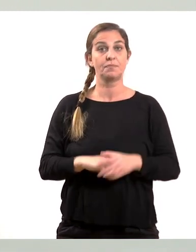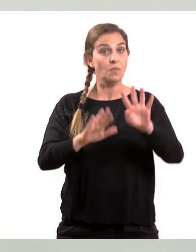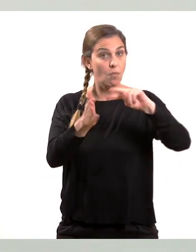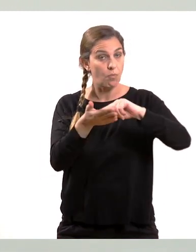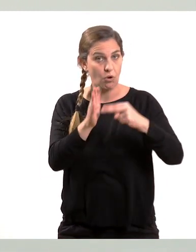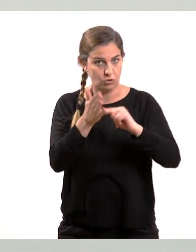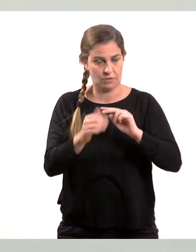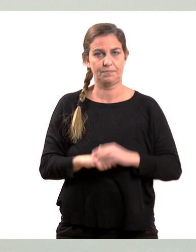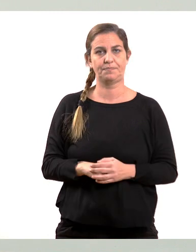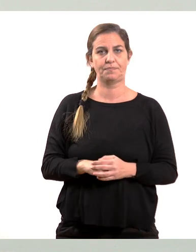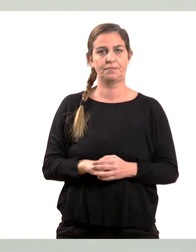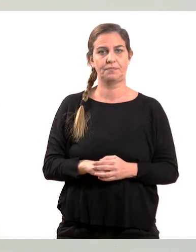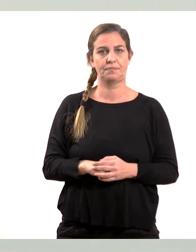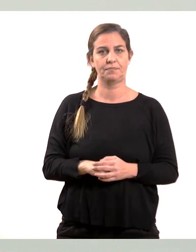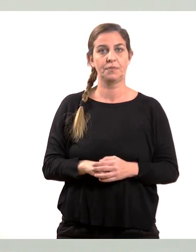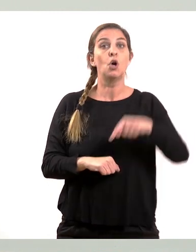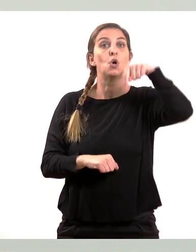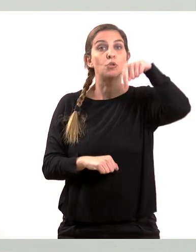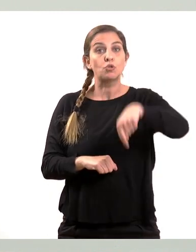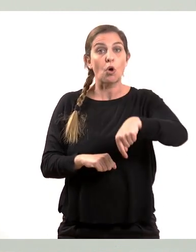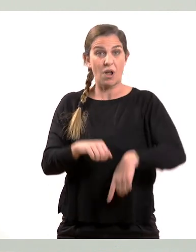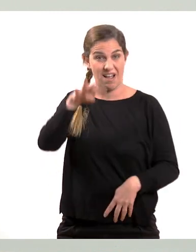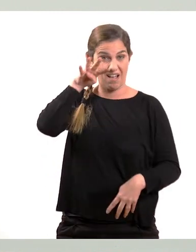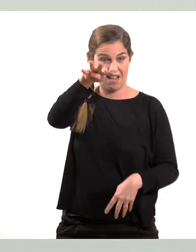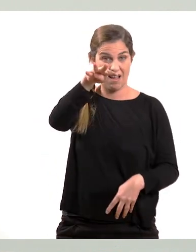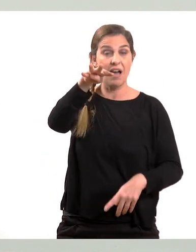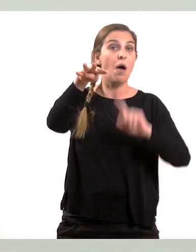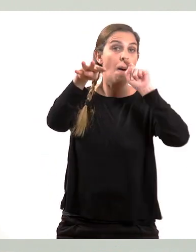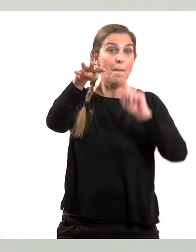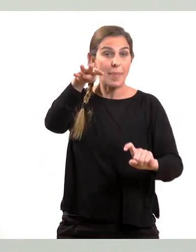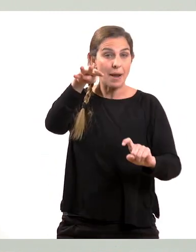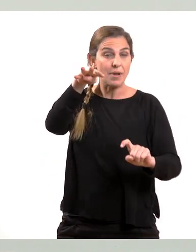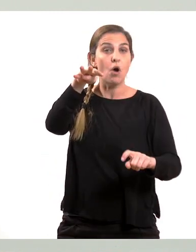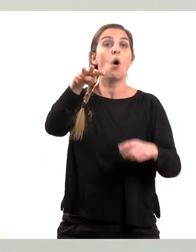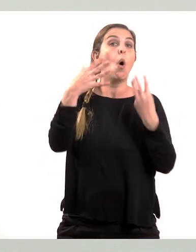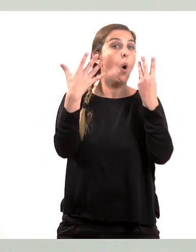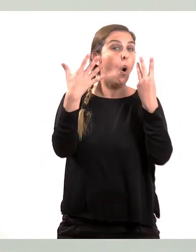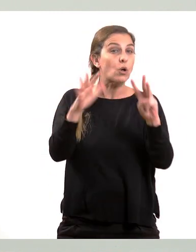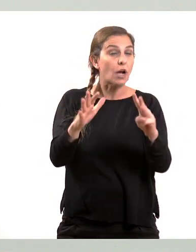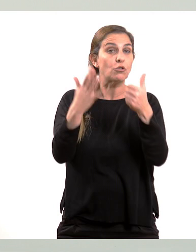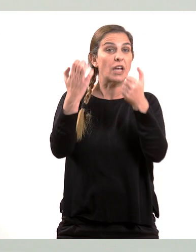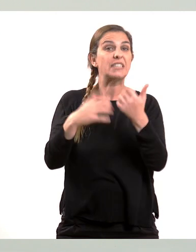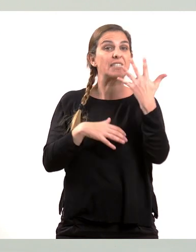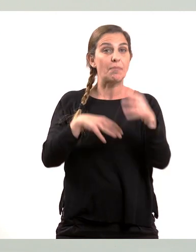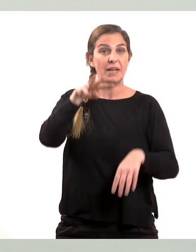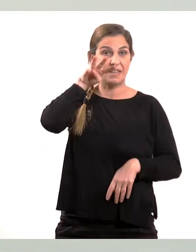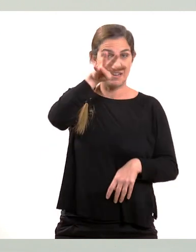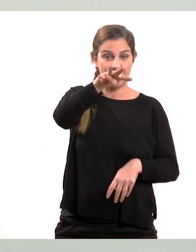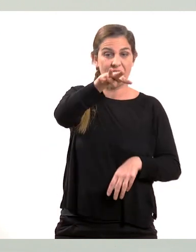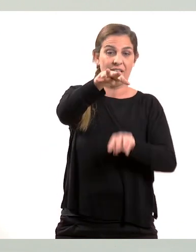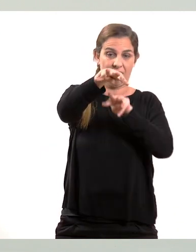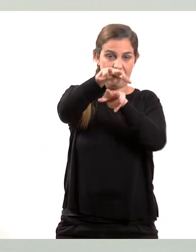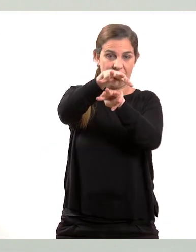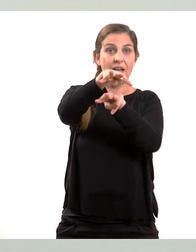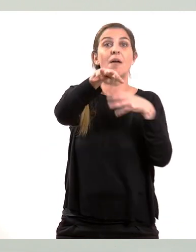Προσέξτε λοιπόν. Θα γράψω τώρα, ακριβώς από κάτω το 865, το 5 είναι μονάδα κάτω